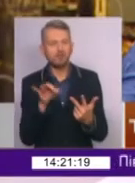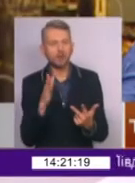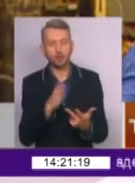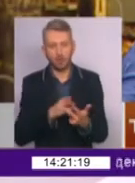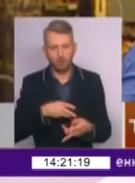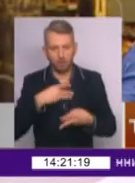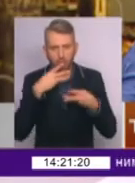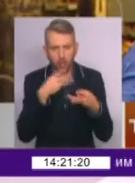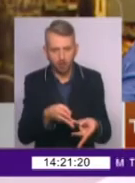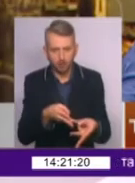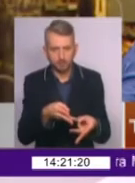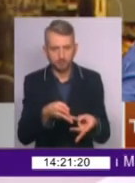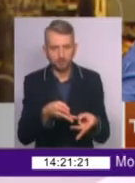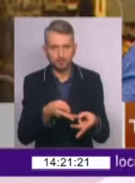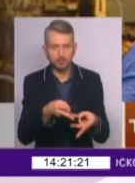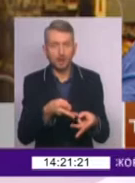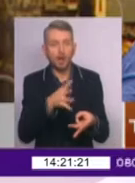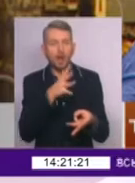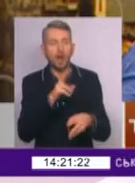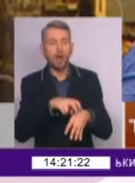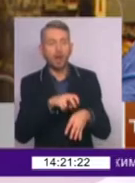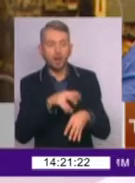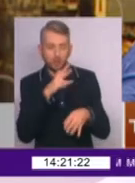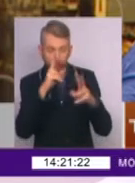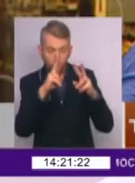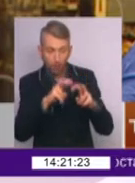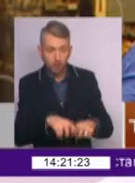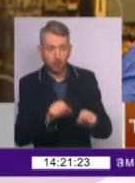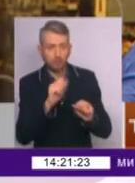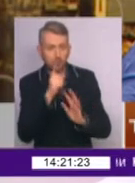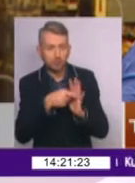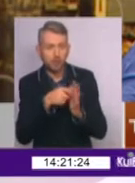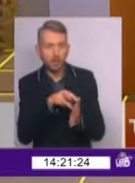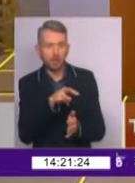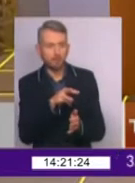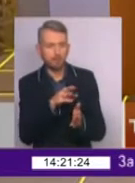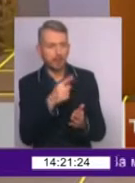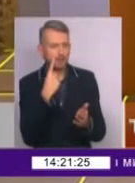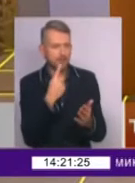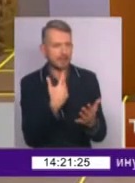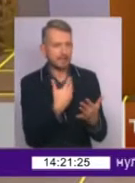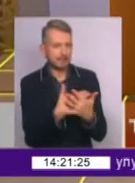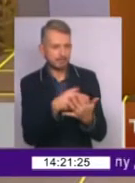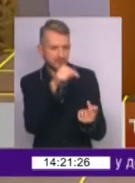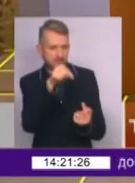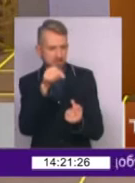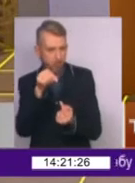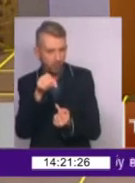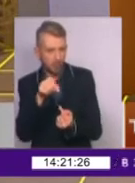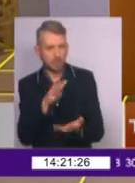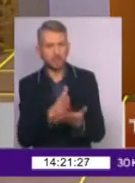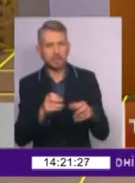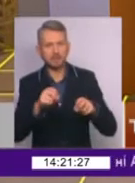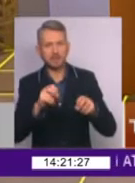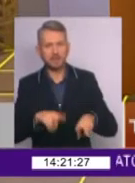блювота. А при огляді лікар ще може визначити так звані менінгіальні симптоми. Це такі є спеціальні